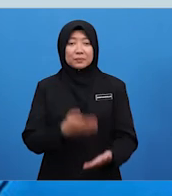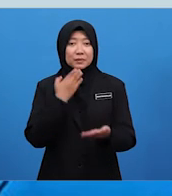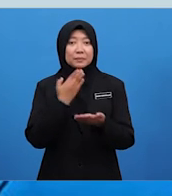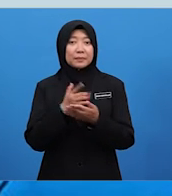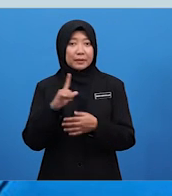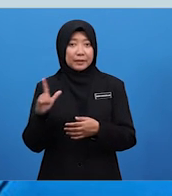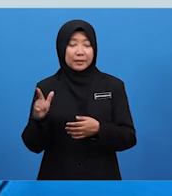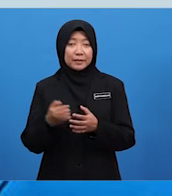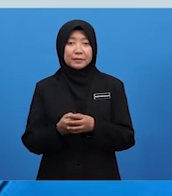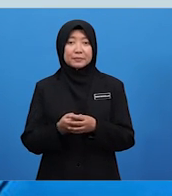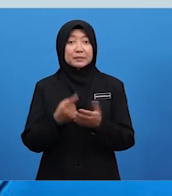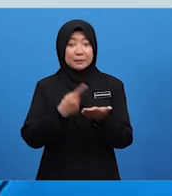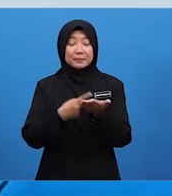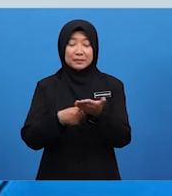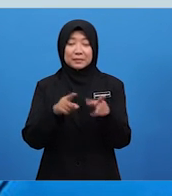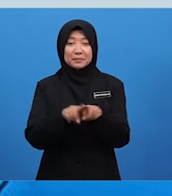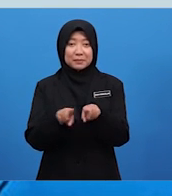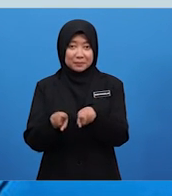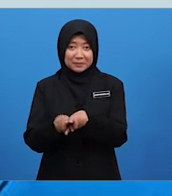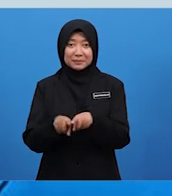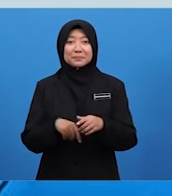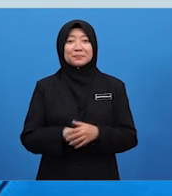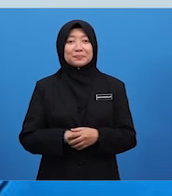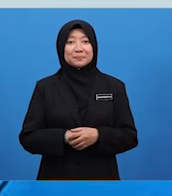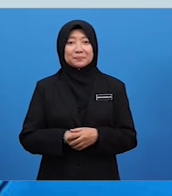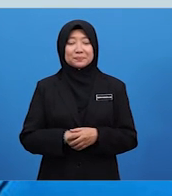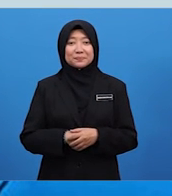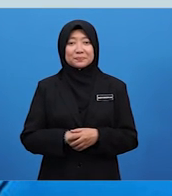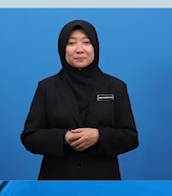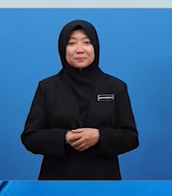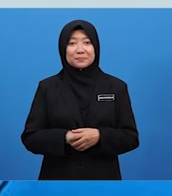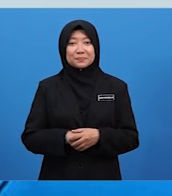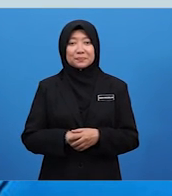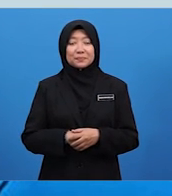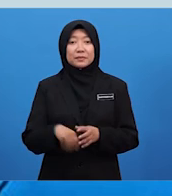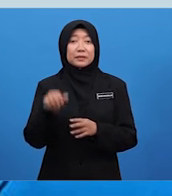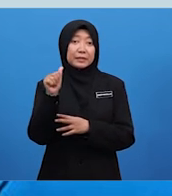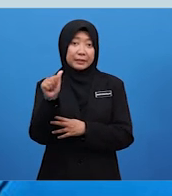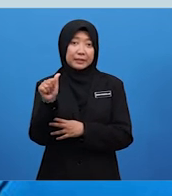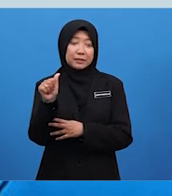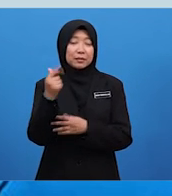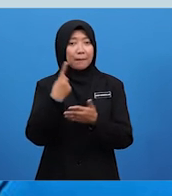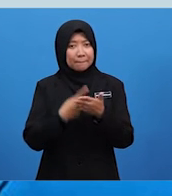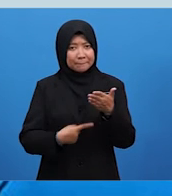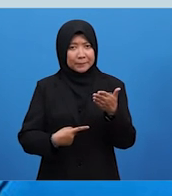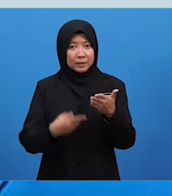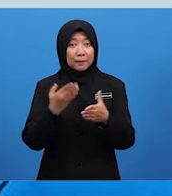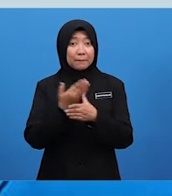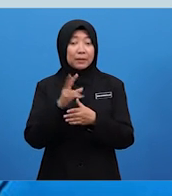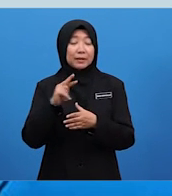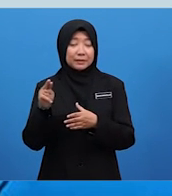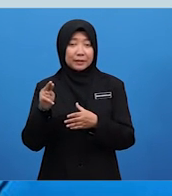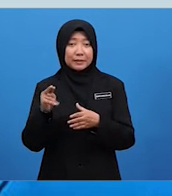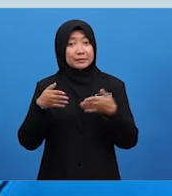Baiklah murid-murid, mari kita bincang sama-sama. Baiklah, A, apakah